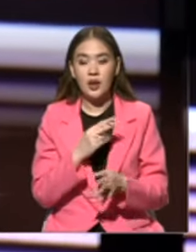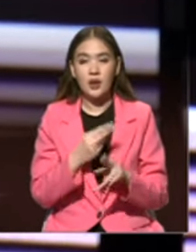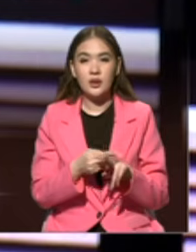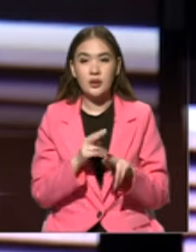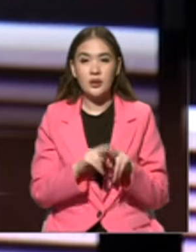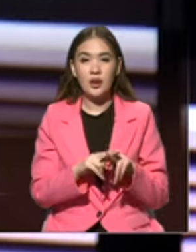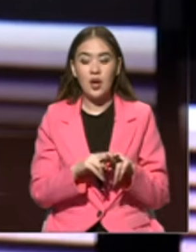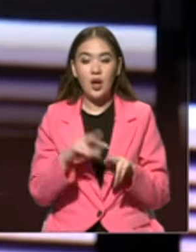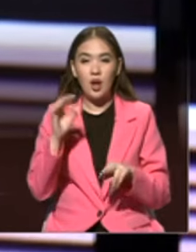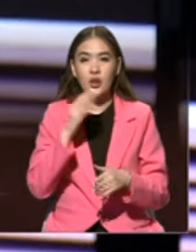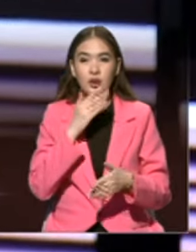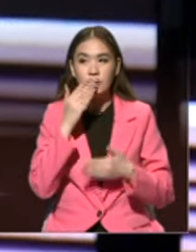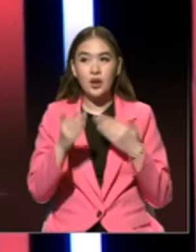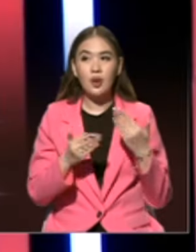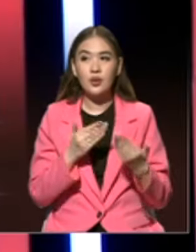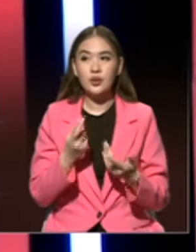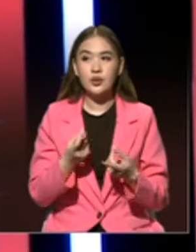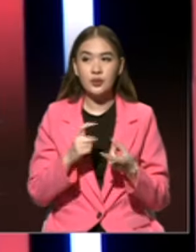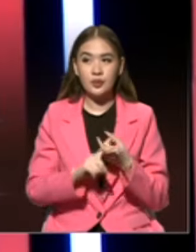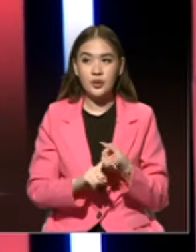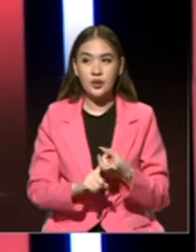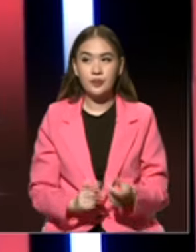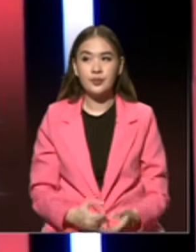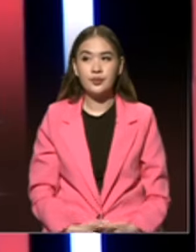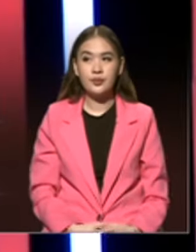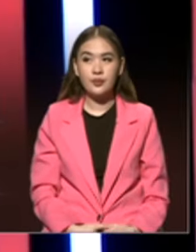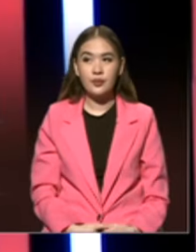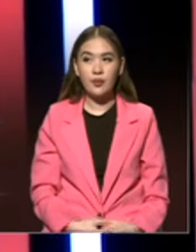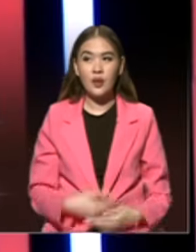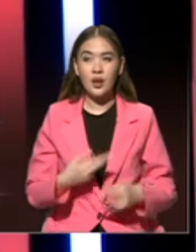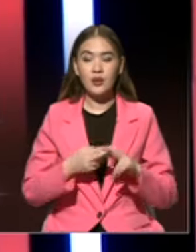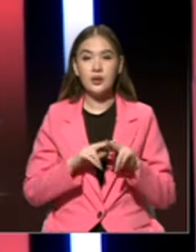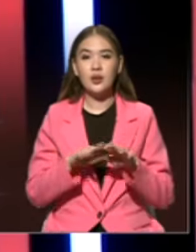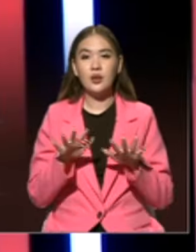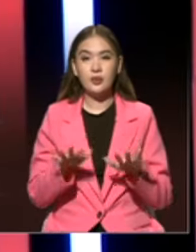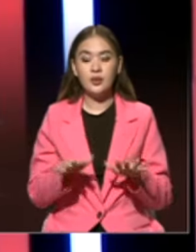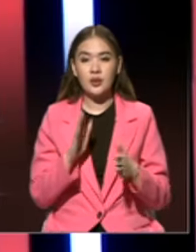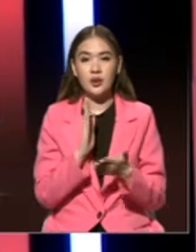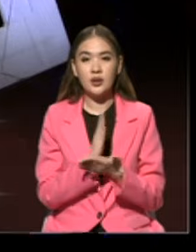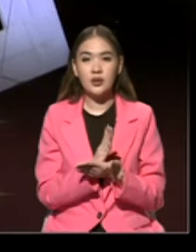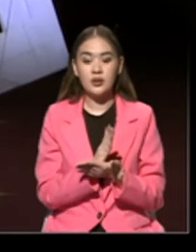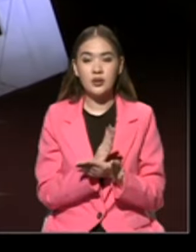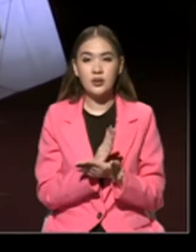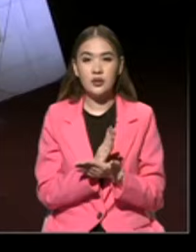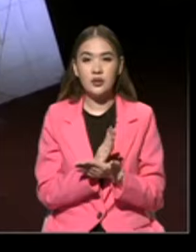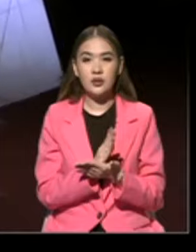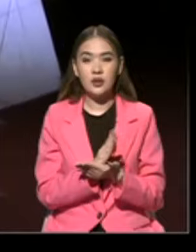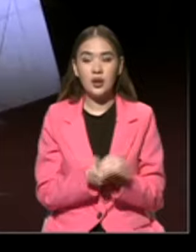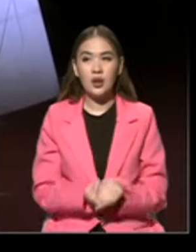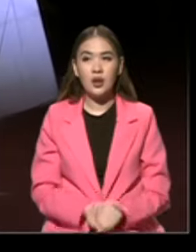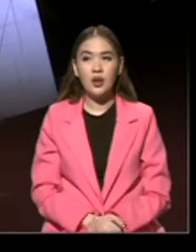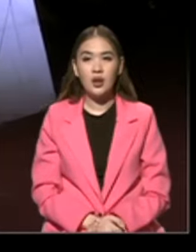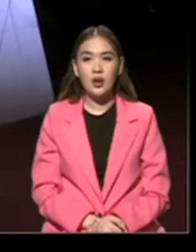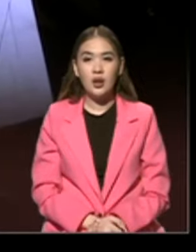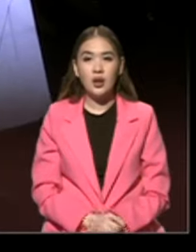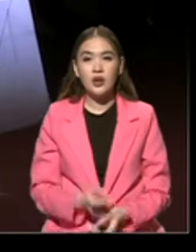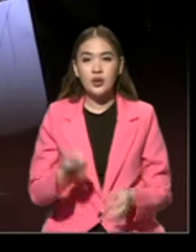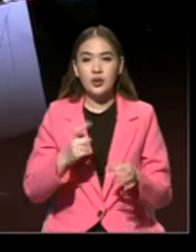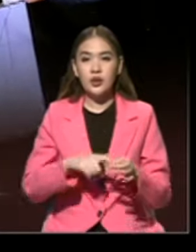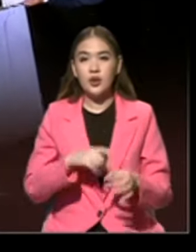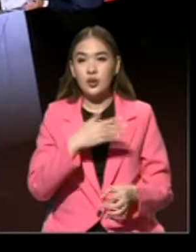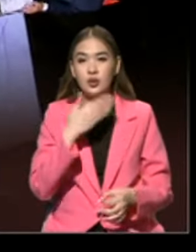көтерілген сұраққа. Енді бұл жерде бірақ мынандай не бар. Енді тіркеуі